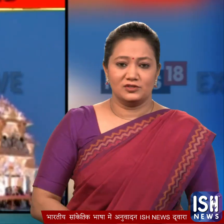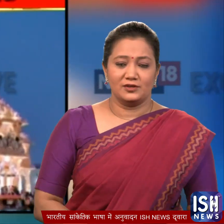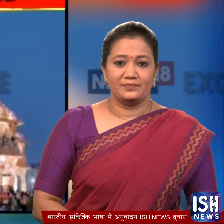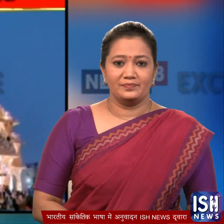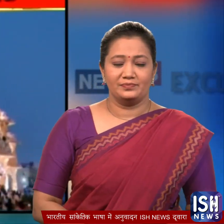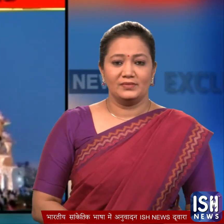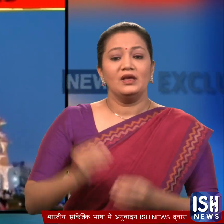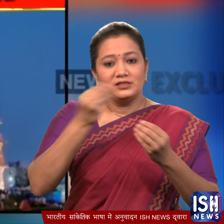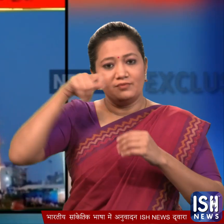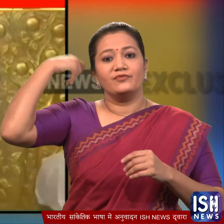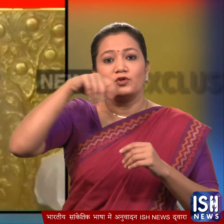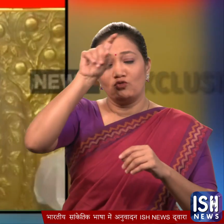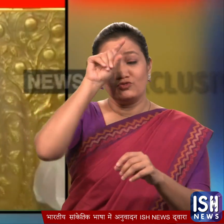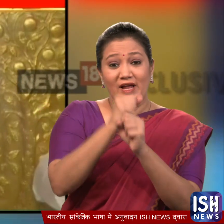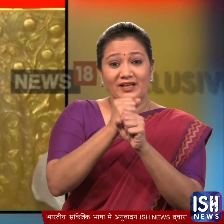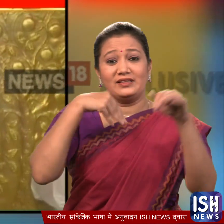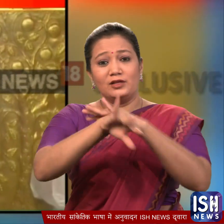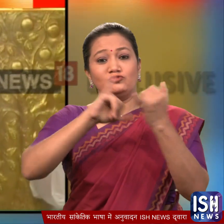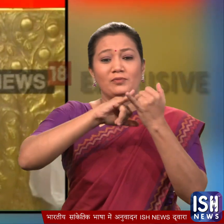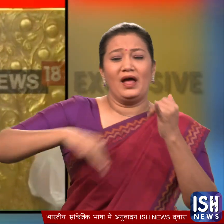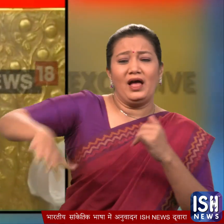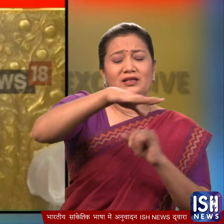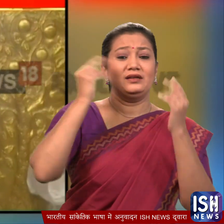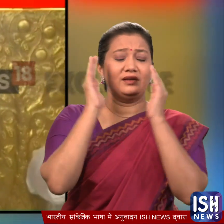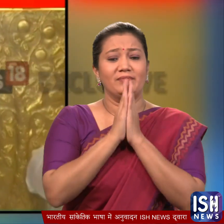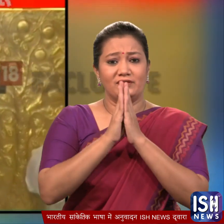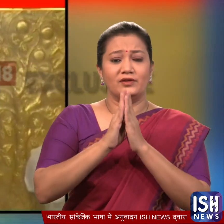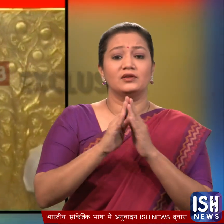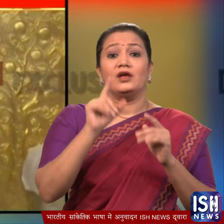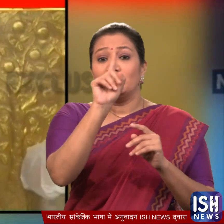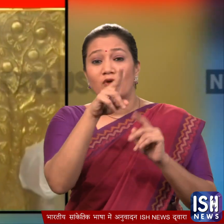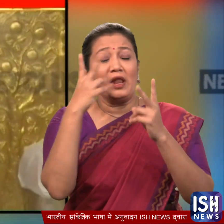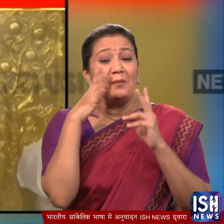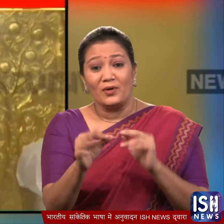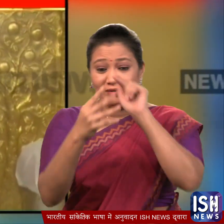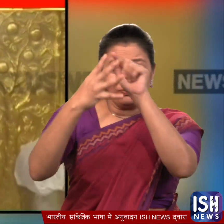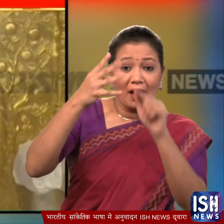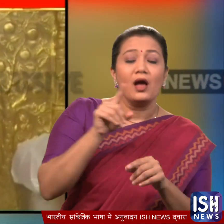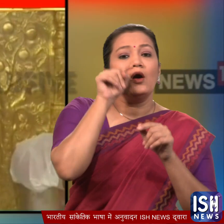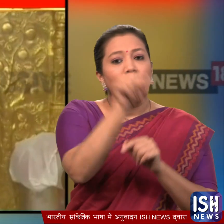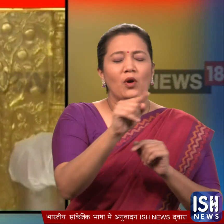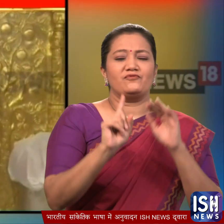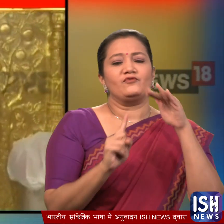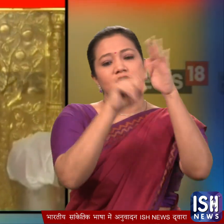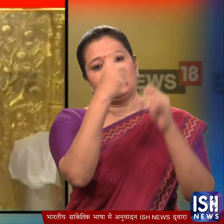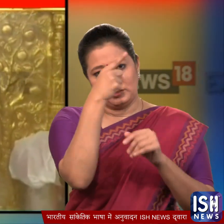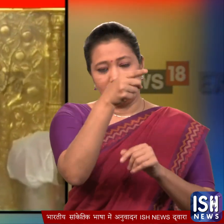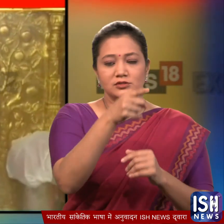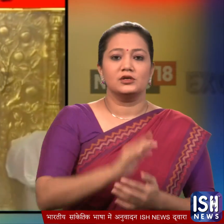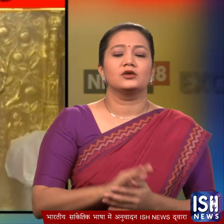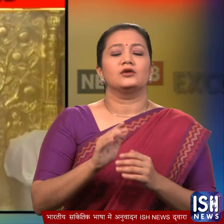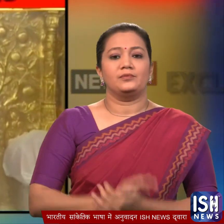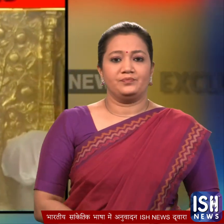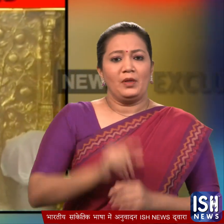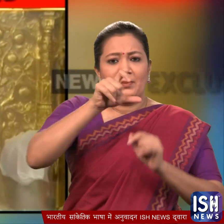की। इसी तरह की कुछ तस्वीरें गुजरात के सोमनाथ मंदिर से सामने आई, जहां 12 ज्योतिर्लिंगों में सबसे पहले स्थान पर आने वाले सोमनाथ ज्योतिर्लिंग